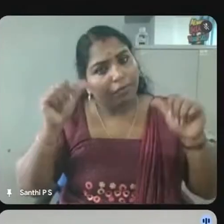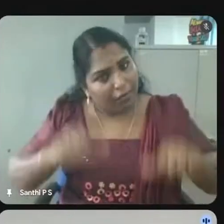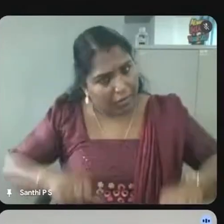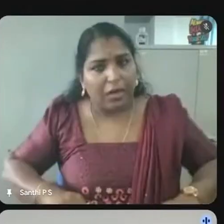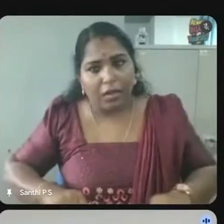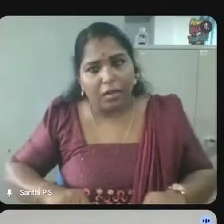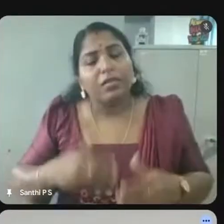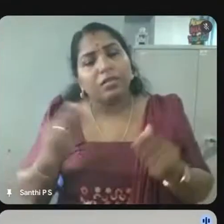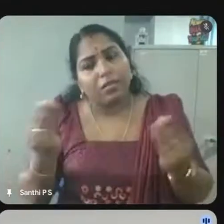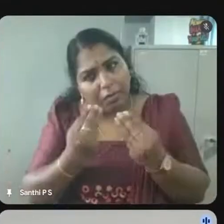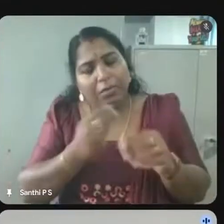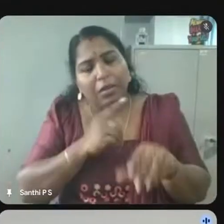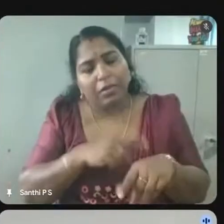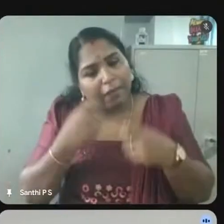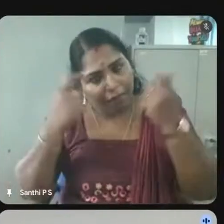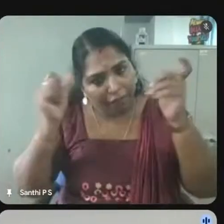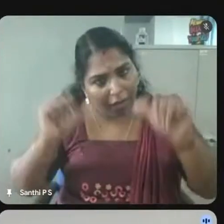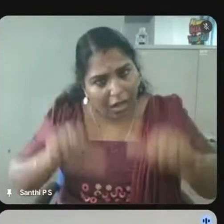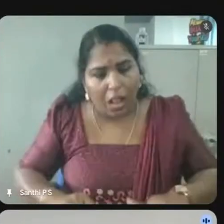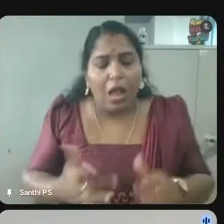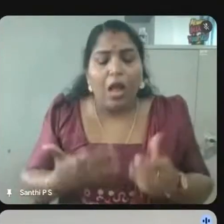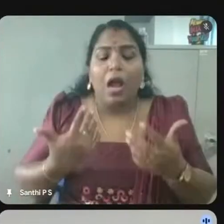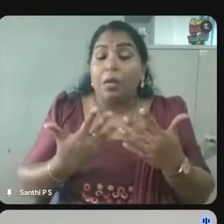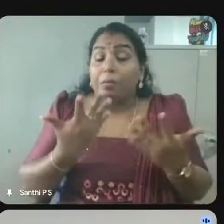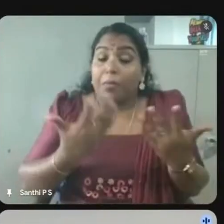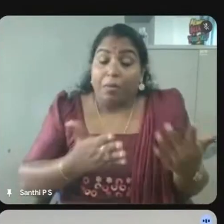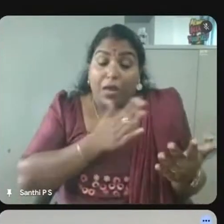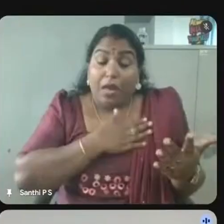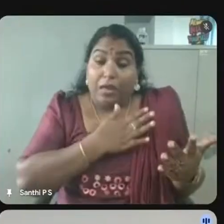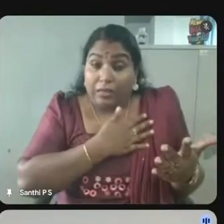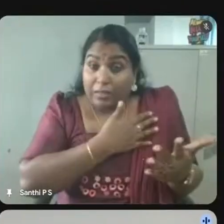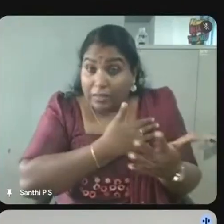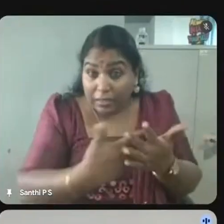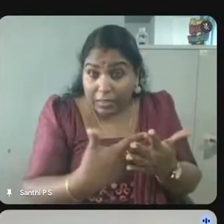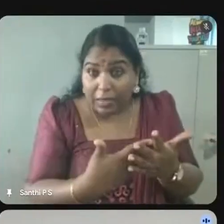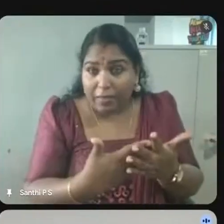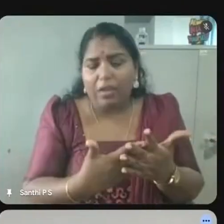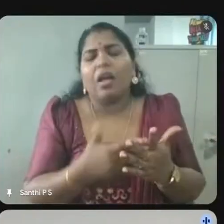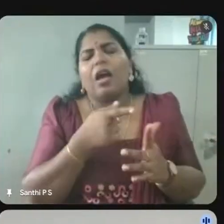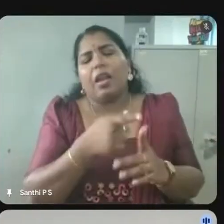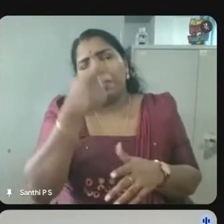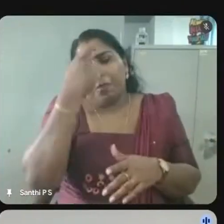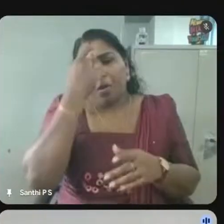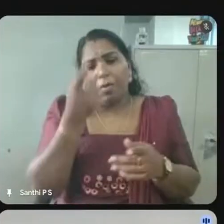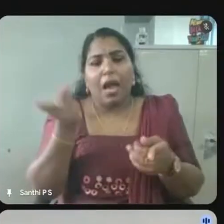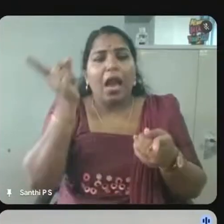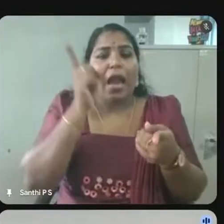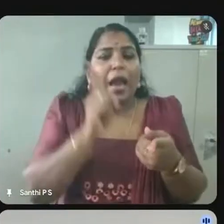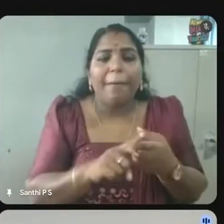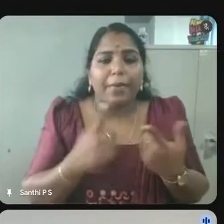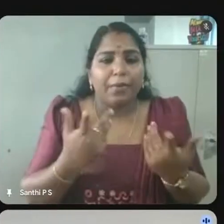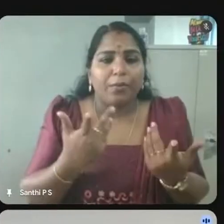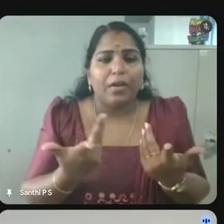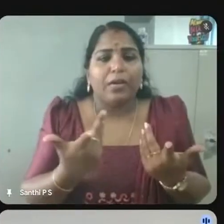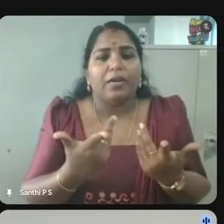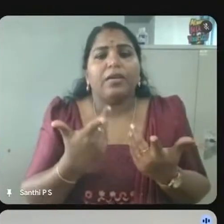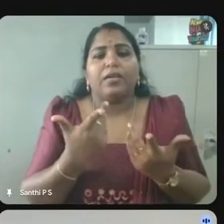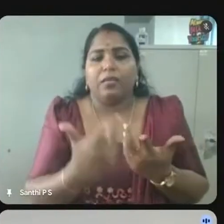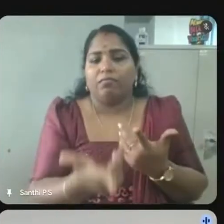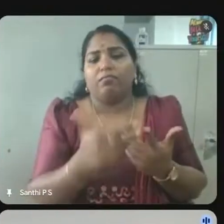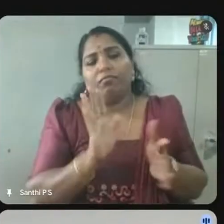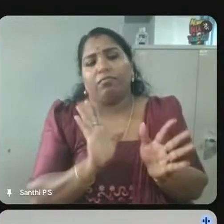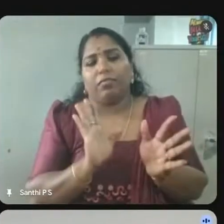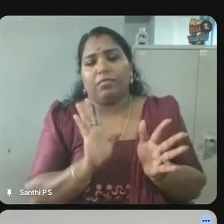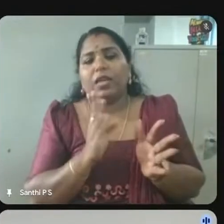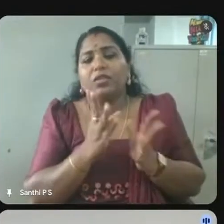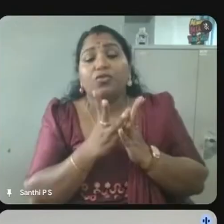കാഴ്ചക്കുറവ് അറിയാതിരിക്കുമ്പോൾ ആ ഞരമ്പിന്റെ വളർച്ചക്കുറവിനെയാണ് നമ്മൾ ആംബ്ലിയോപ്പിയ അല്ലെങ്കിൽ ലേസിയ എന്ന് പറയുന്നത്. വളരെയധികം പ്രിവെന്റ് ചെയ്യാൻ അല്ലെങ്കിൽ ട്രീറ്റ് ചെയ്യാൻ